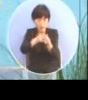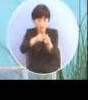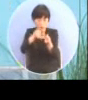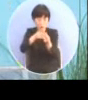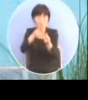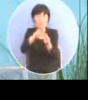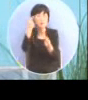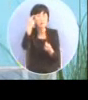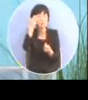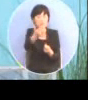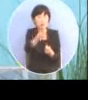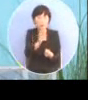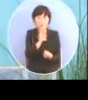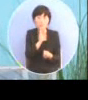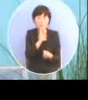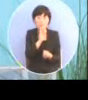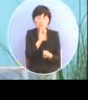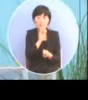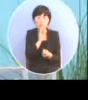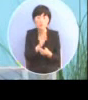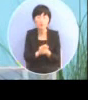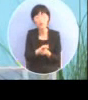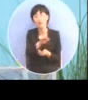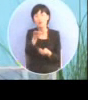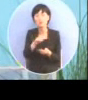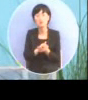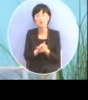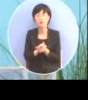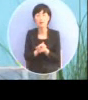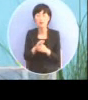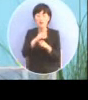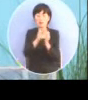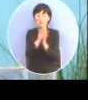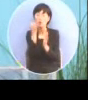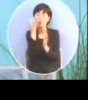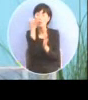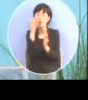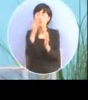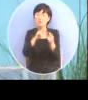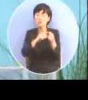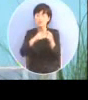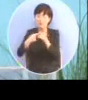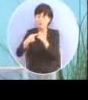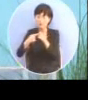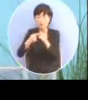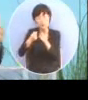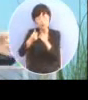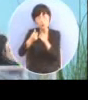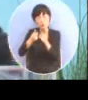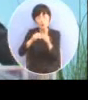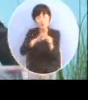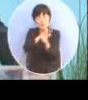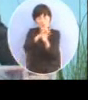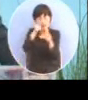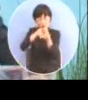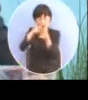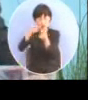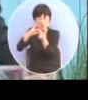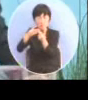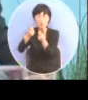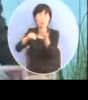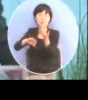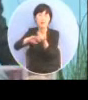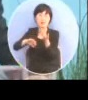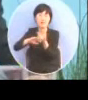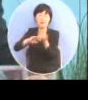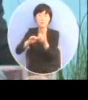chăng? 그게 원문에는 사랑하느냐 사랑자가 조금씩 다르게 기록돼. Theo bản gốc của Kinh Thánh thì có nói về cái từ yêu ta